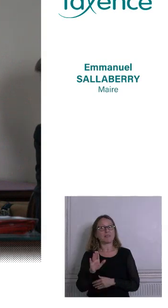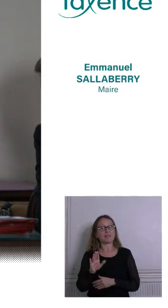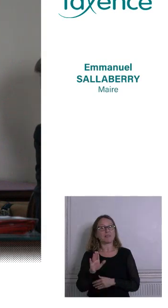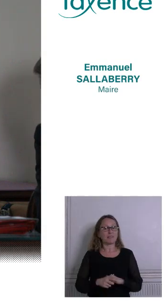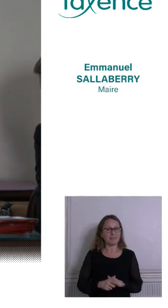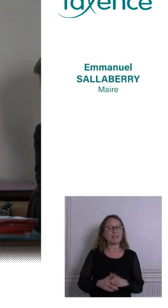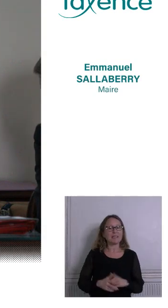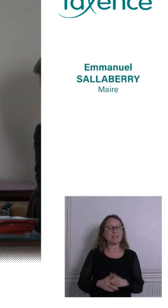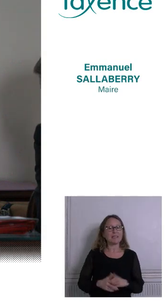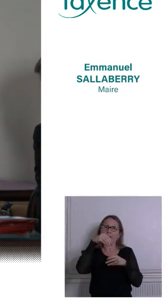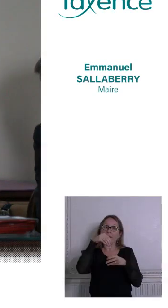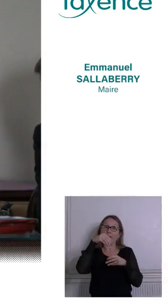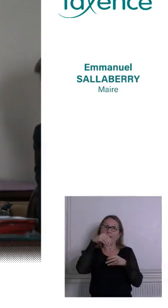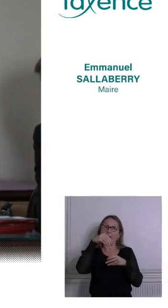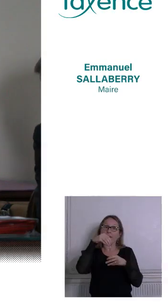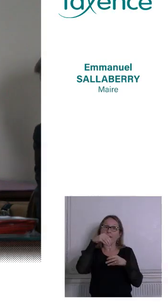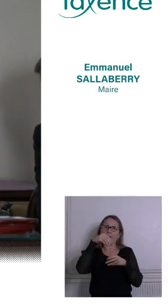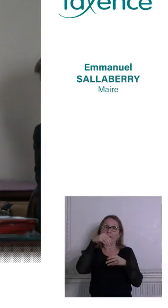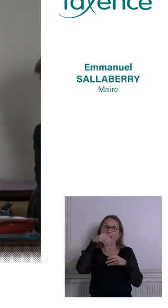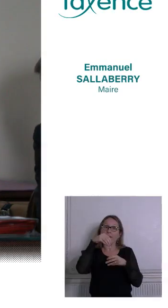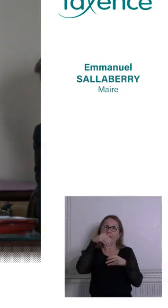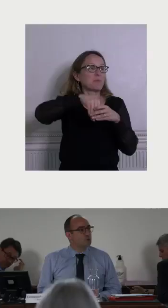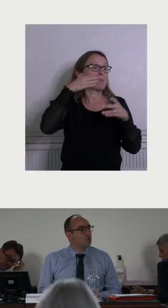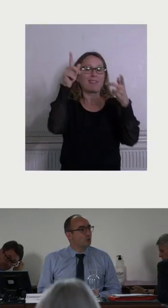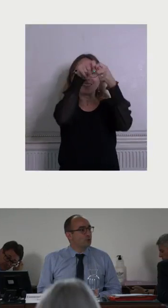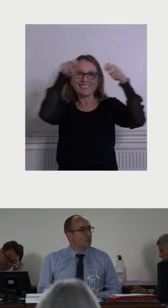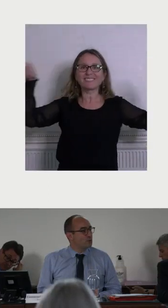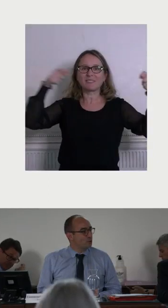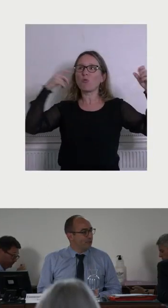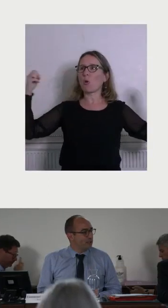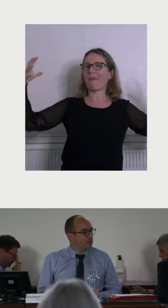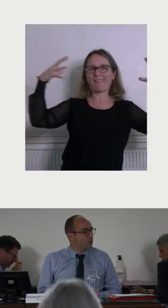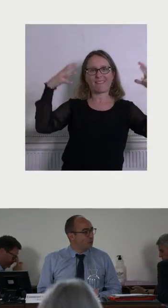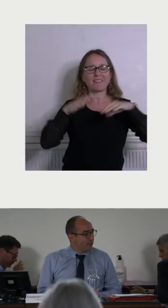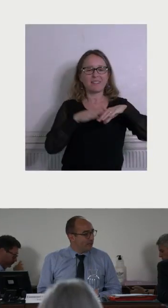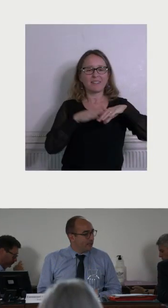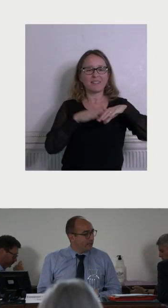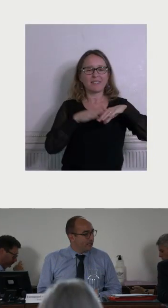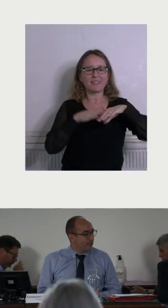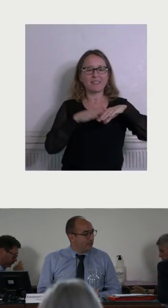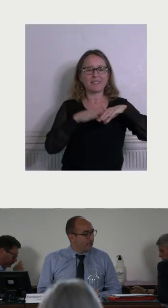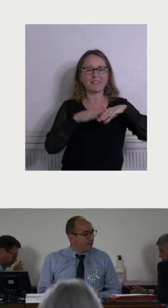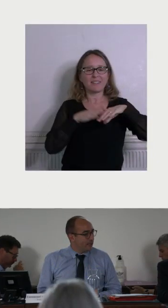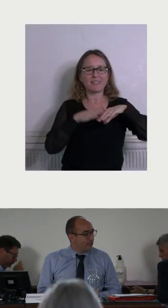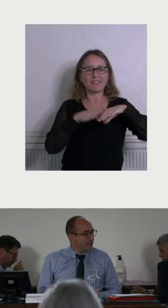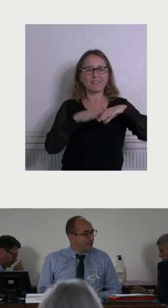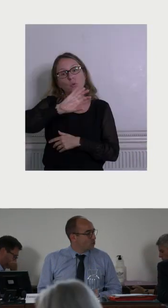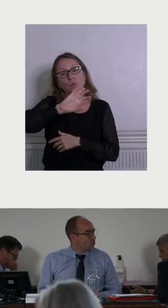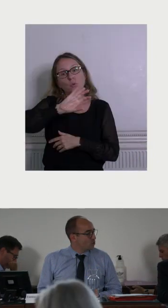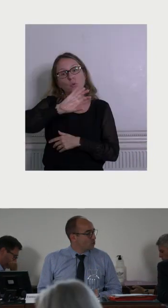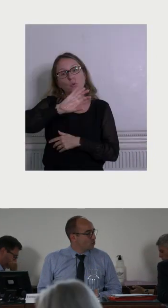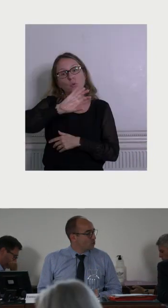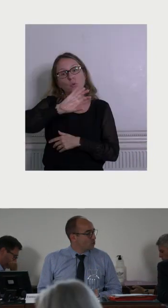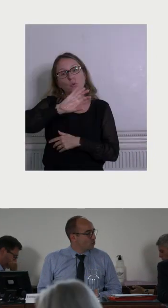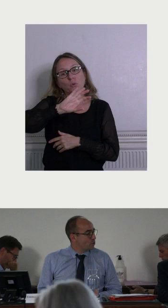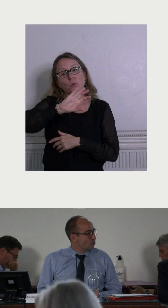de co-construction avec les citoyens, avec les élus de tous bords et des professionnels, de continuer le travail commencé par le pacte Plume pour les bâtiments, mais cette fois-ci sur l'eau,